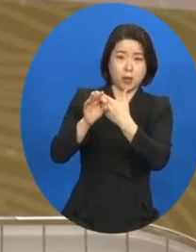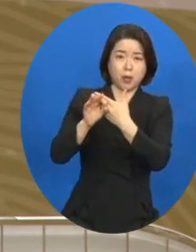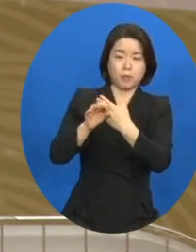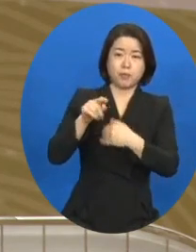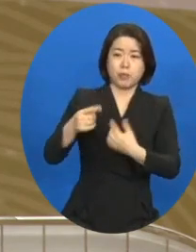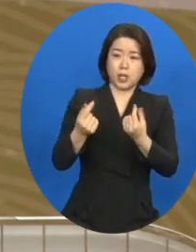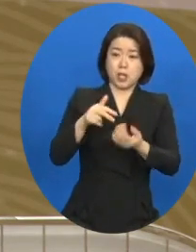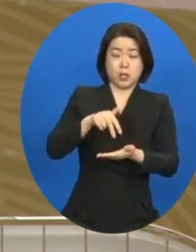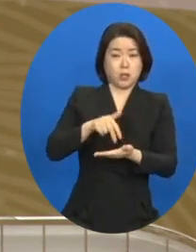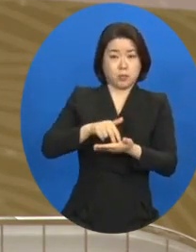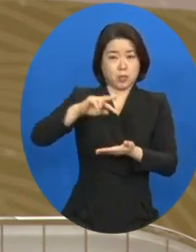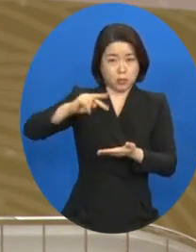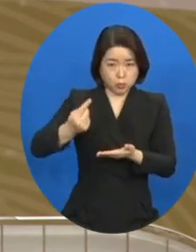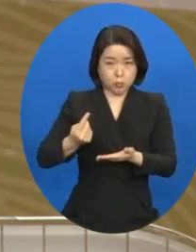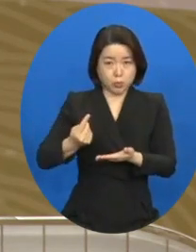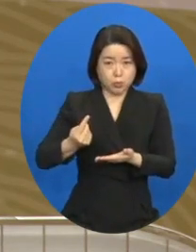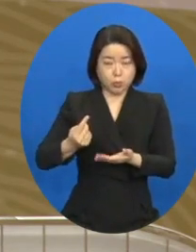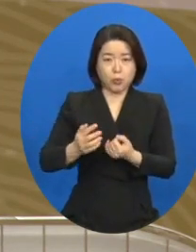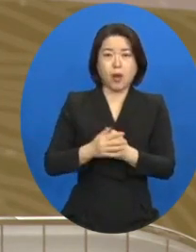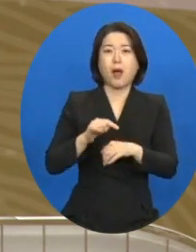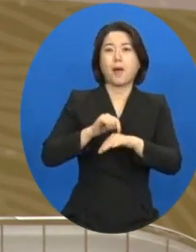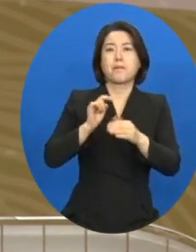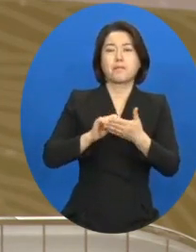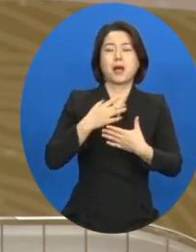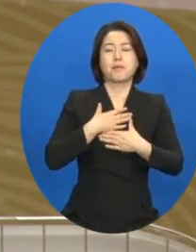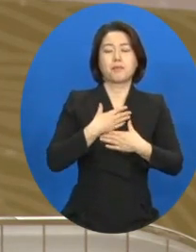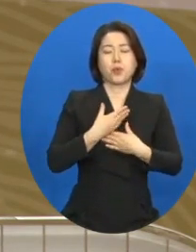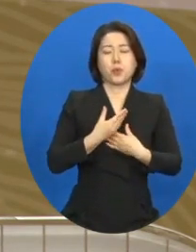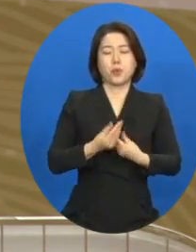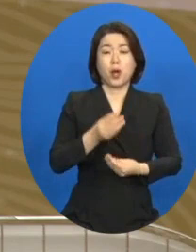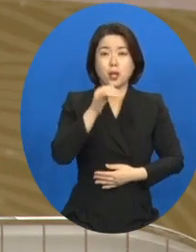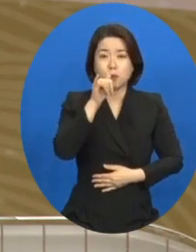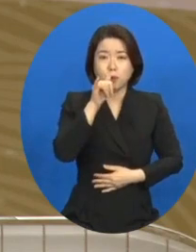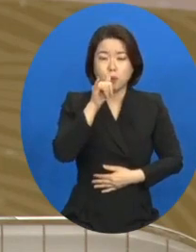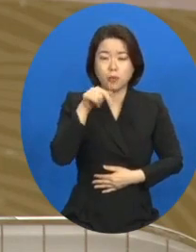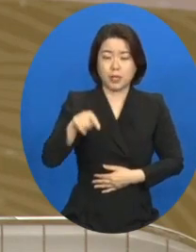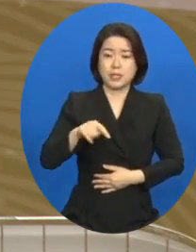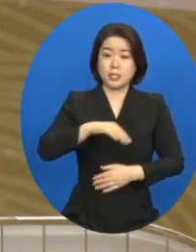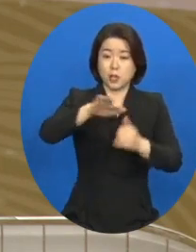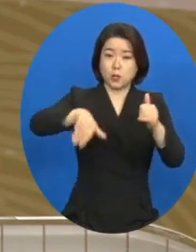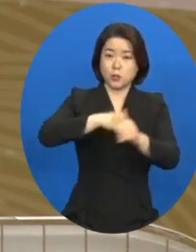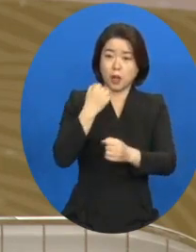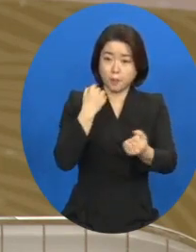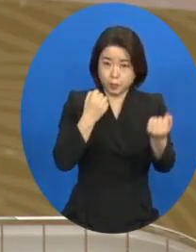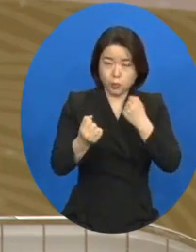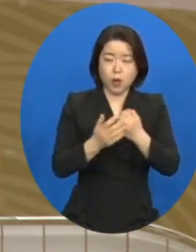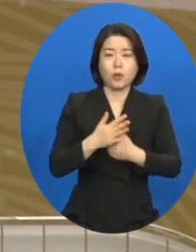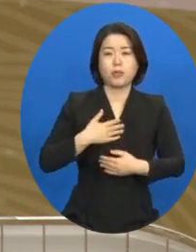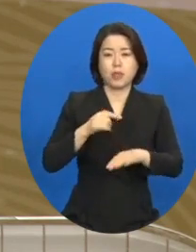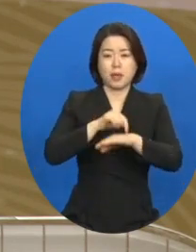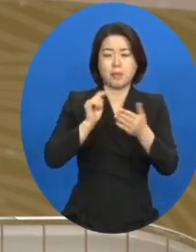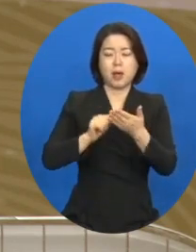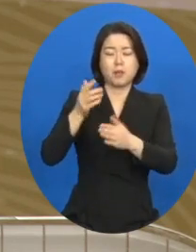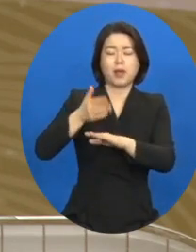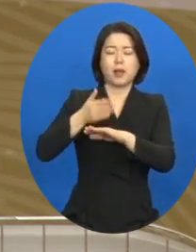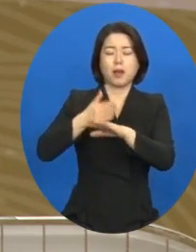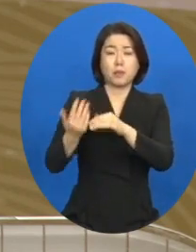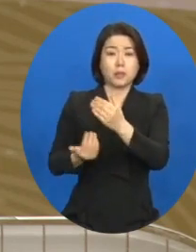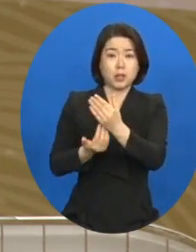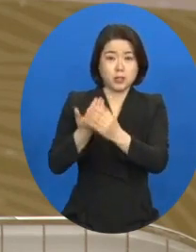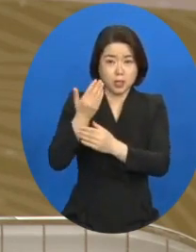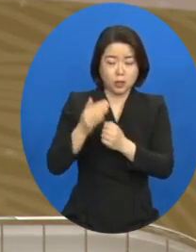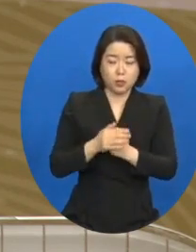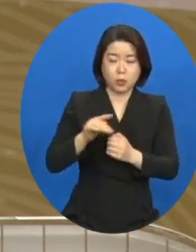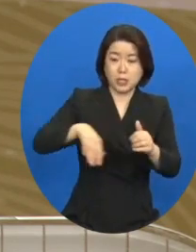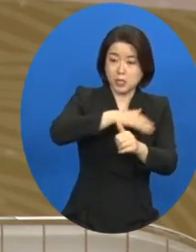이런 형편에서도 마음의 평강이 있고 이런 상황에서도 내 마음에 감사가 있고